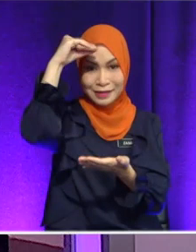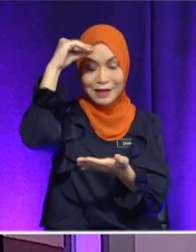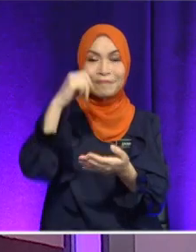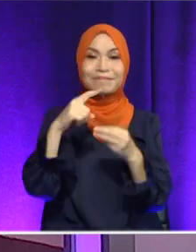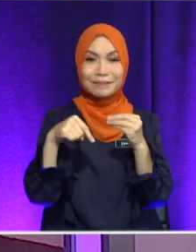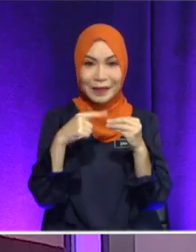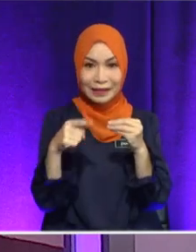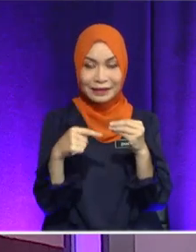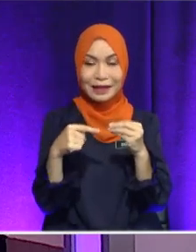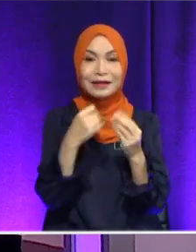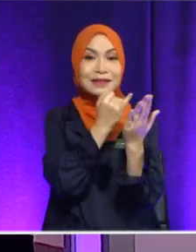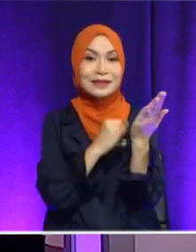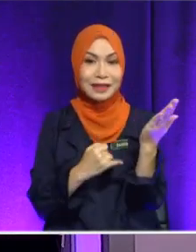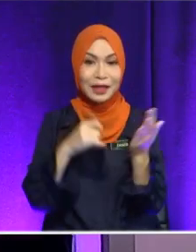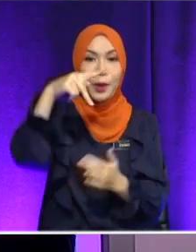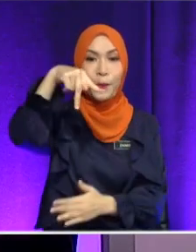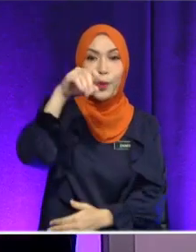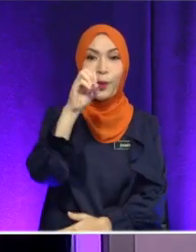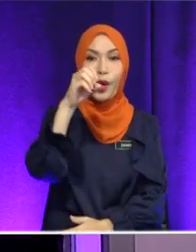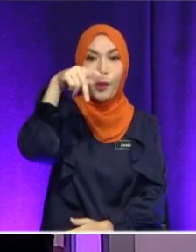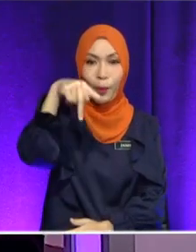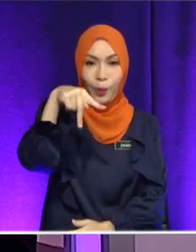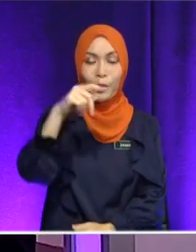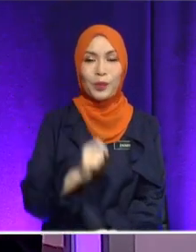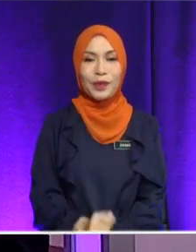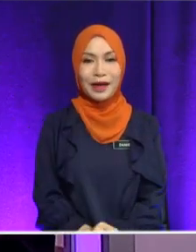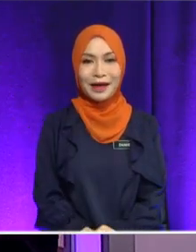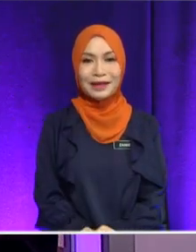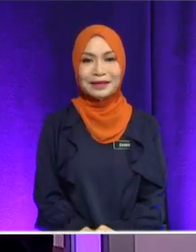ini kita maju sedikit